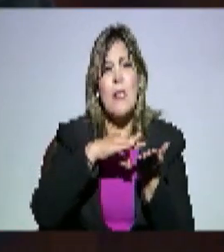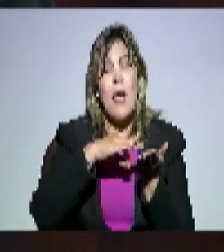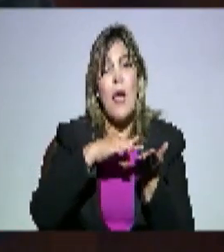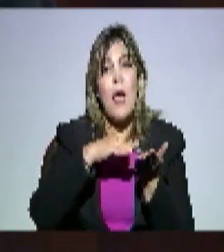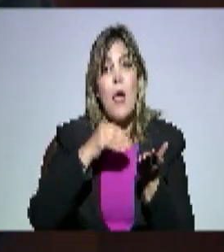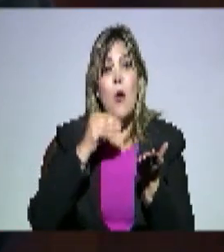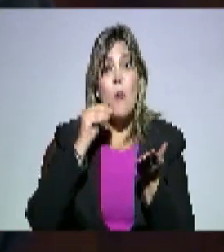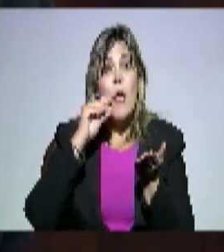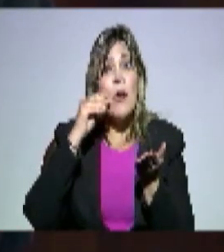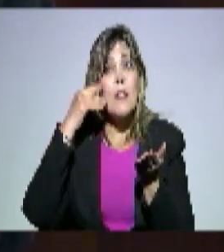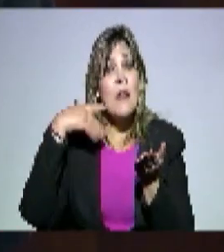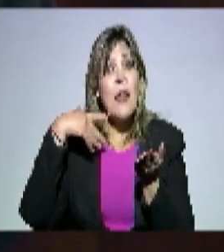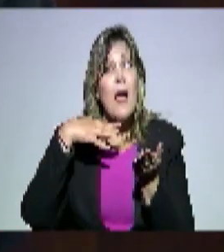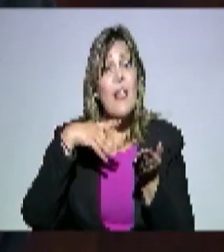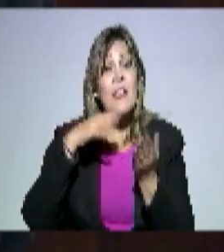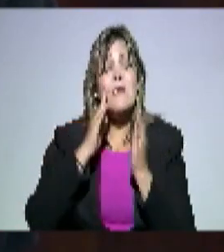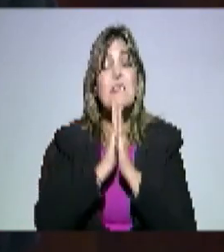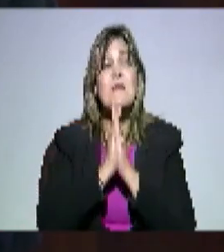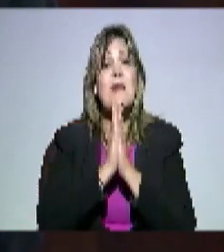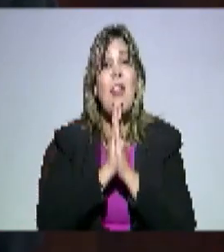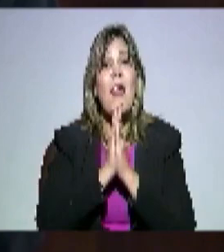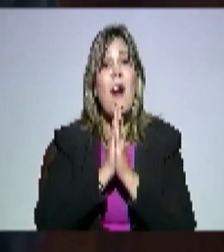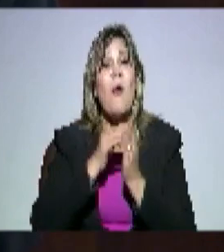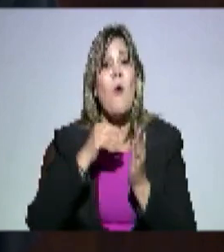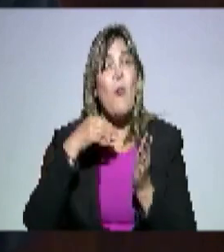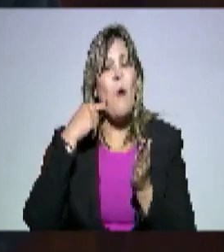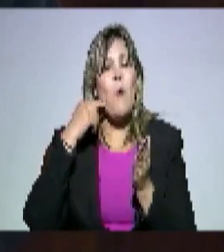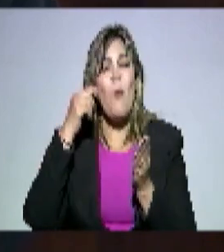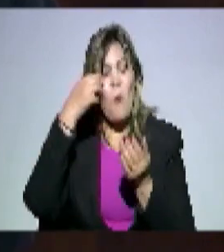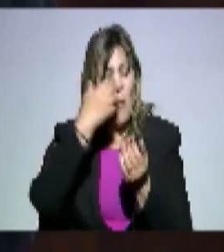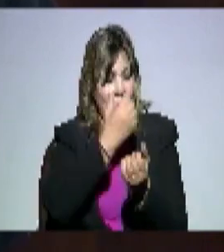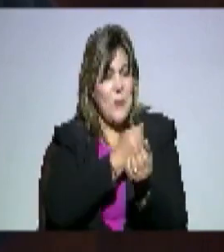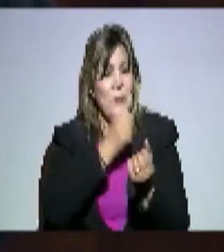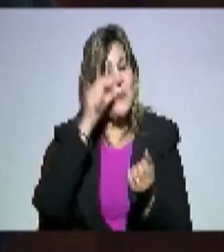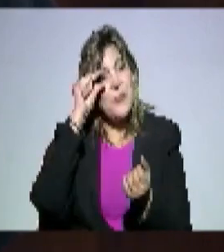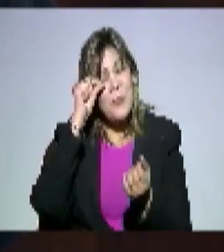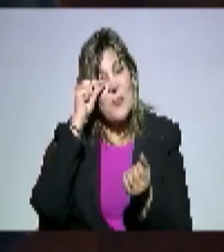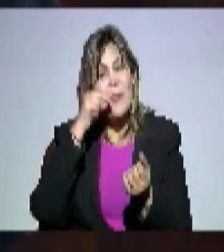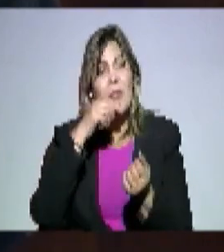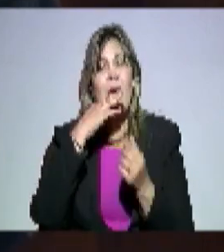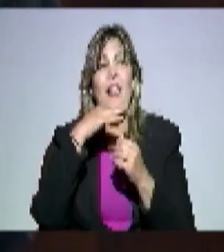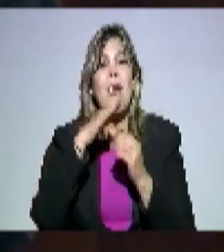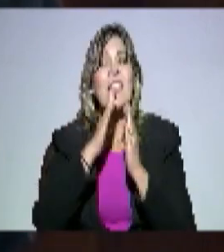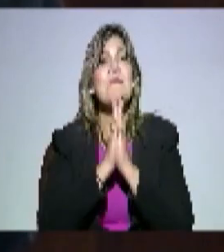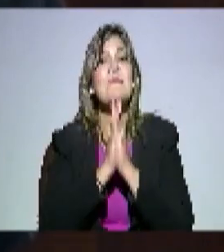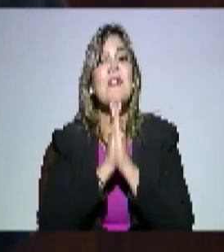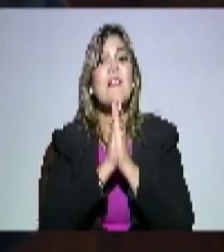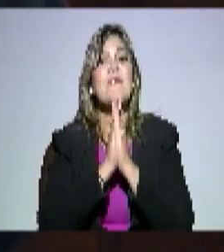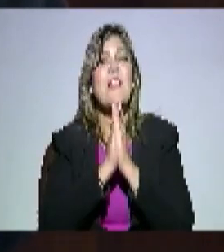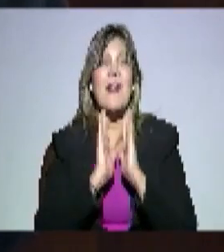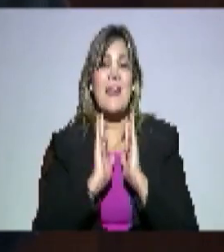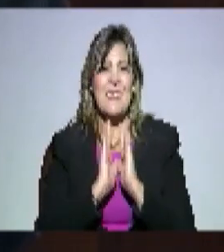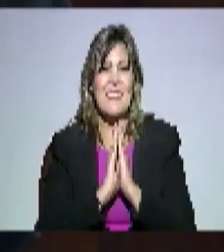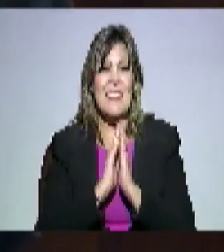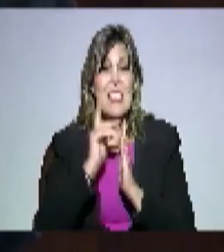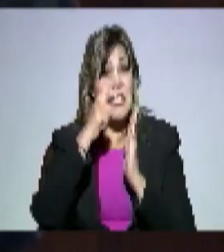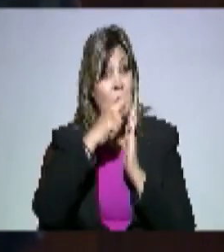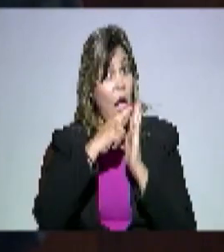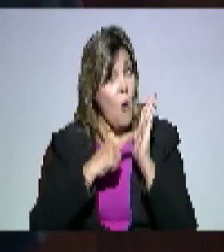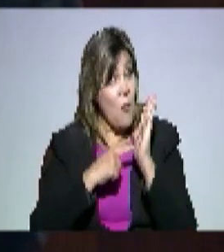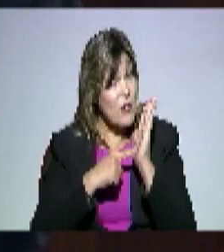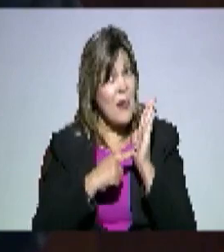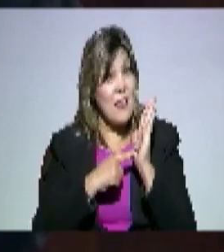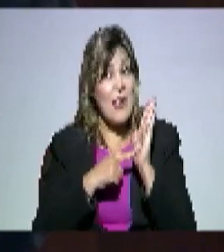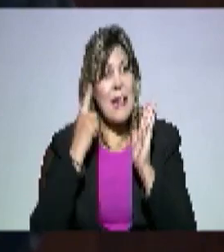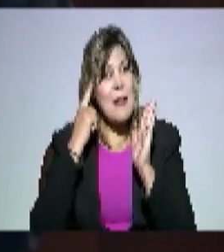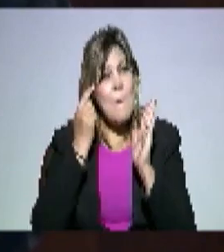بيخرج منه في البنج ايه صلاه فواضح انه بقى معجون بالصلاه معجون بالصلاه دي وصيه ما